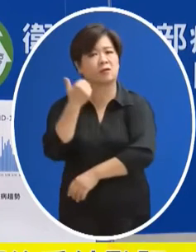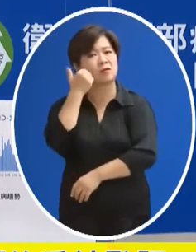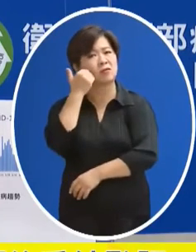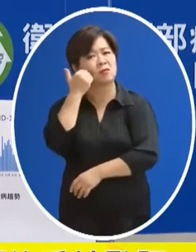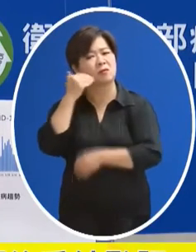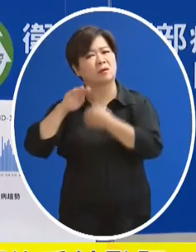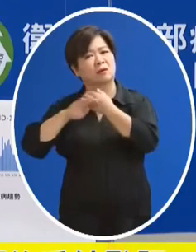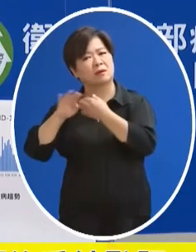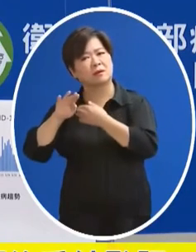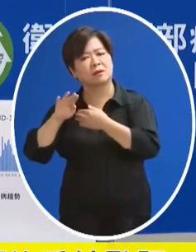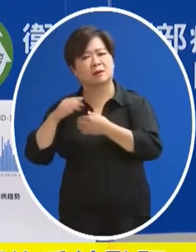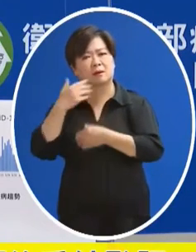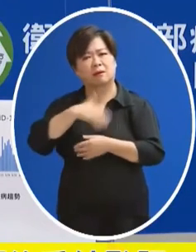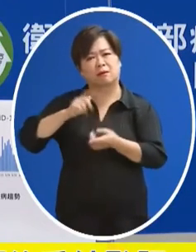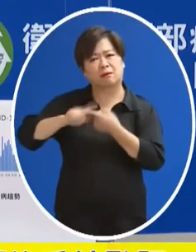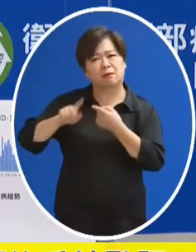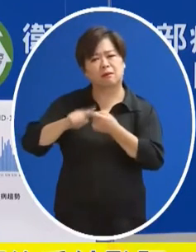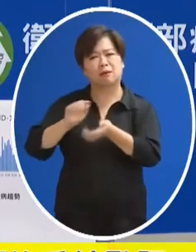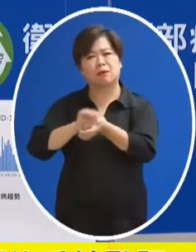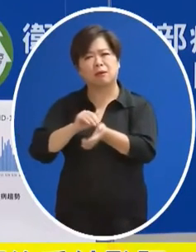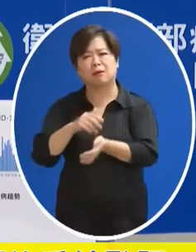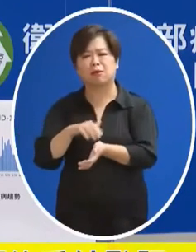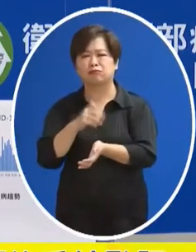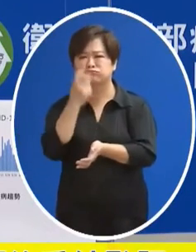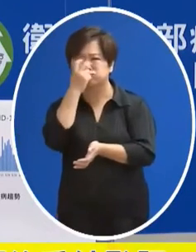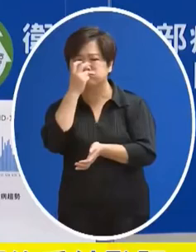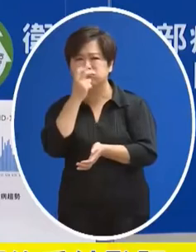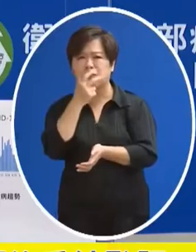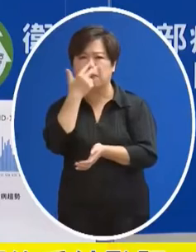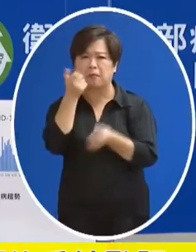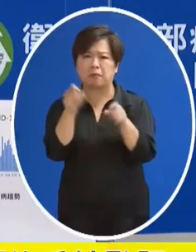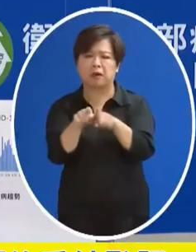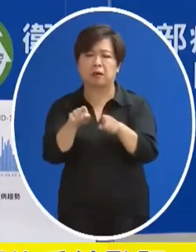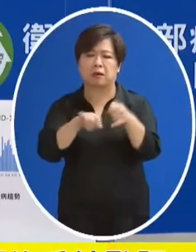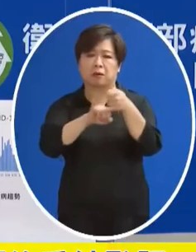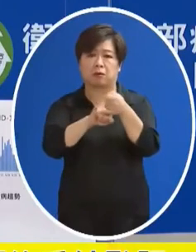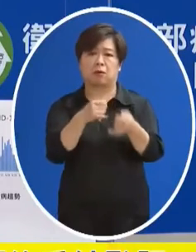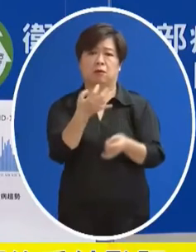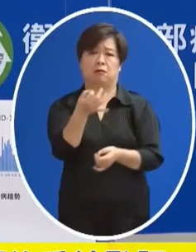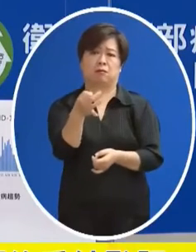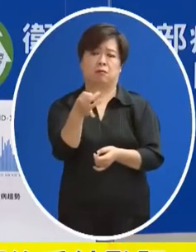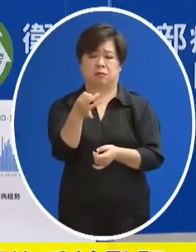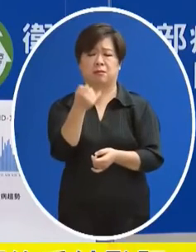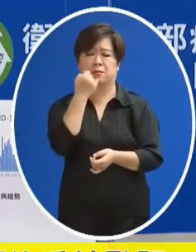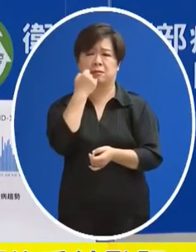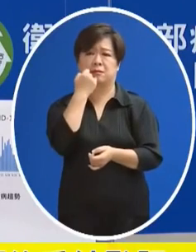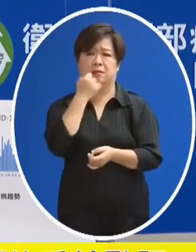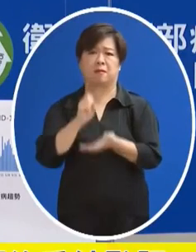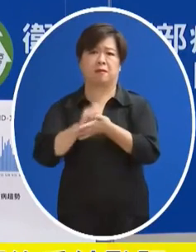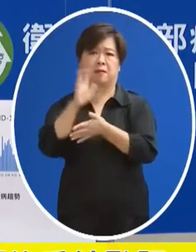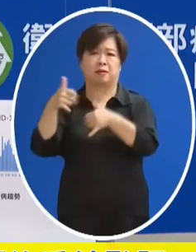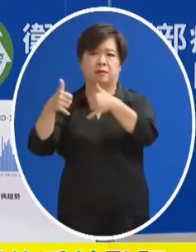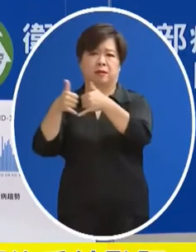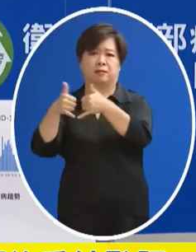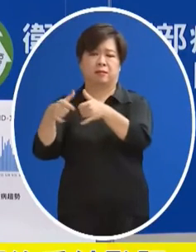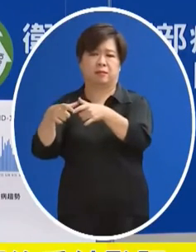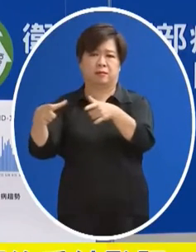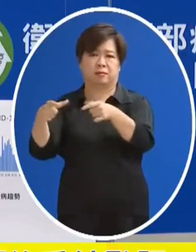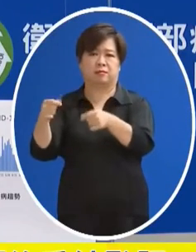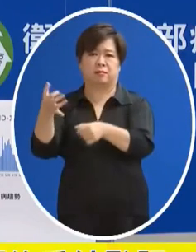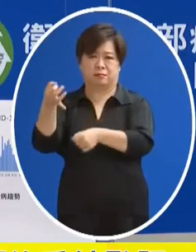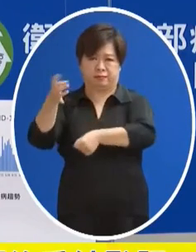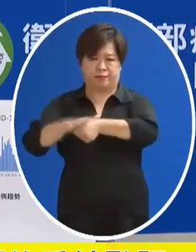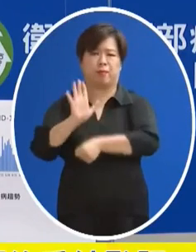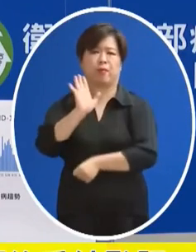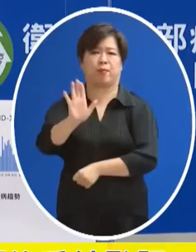他有相关其他的症状需要看病，好，那当然就是可以收挂号费去挂，好，去报健保。好，那这两个